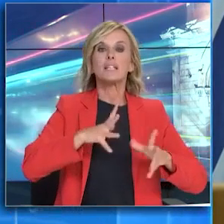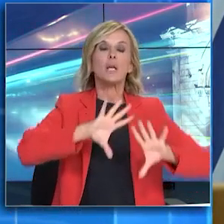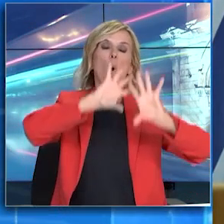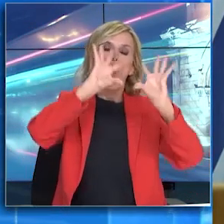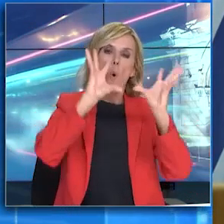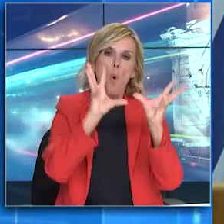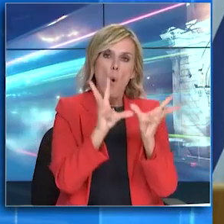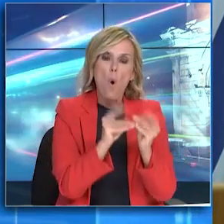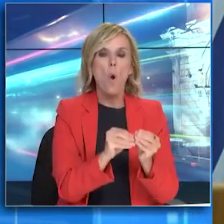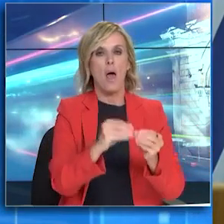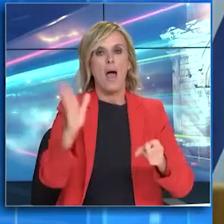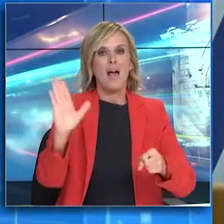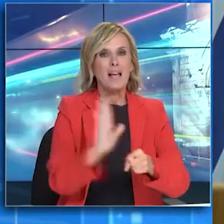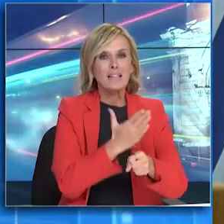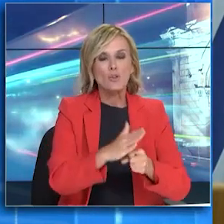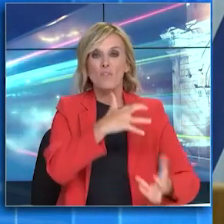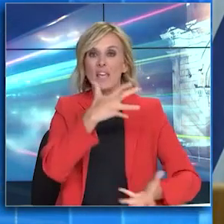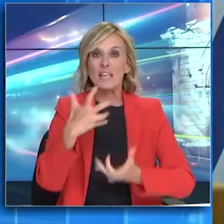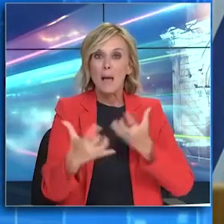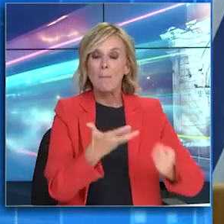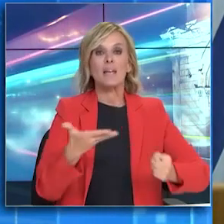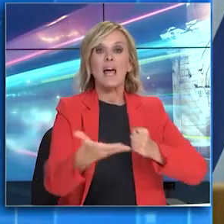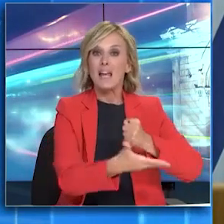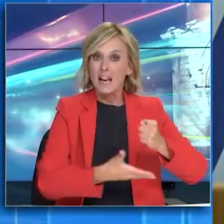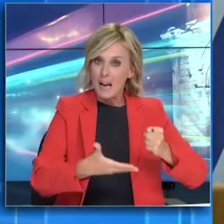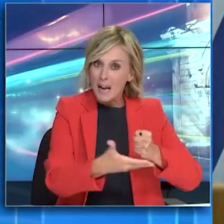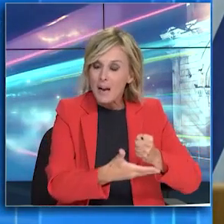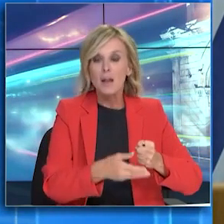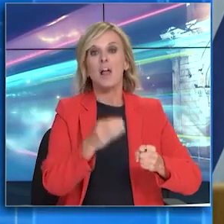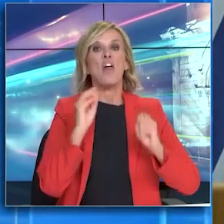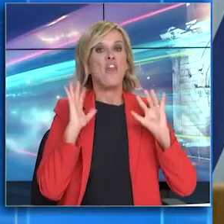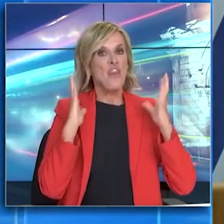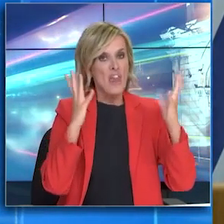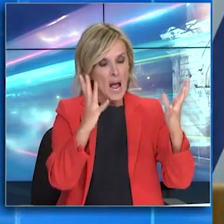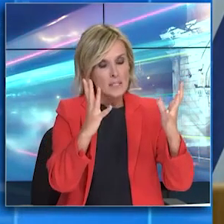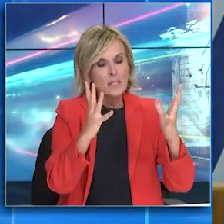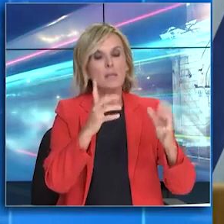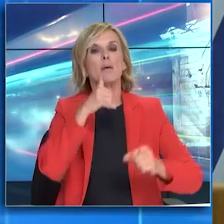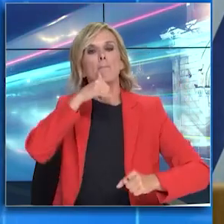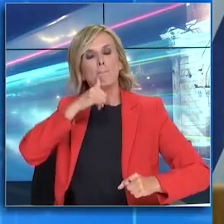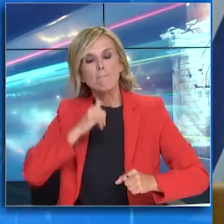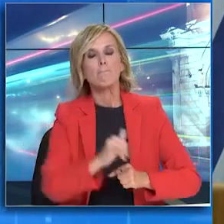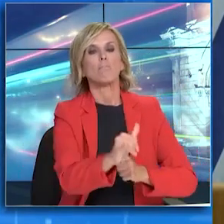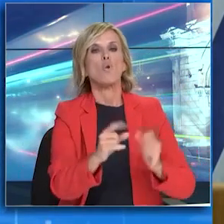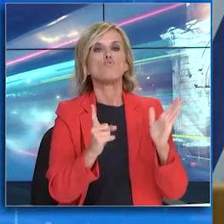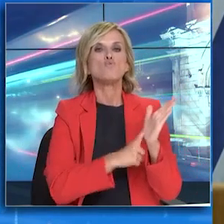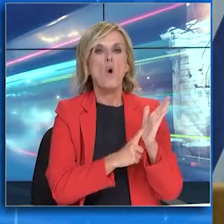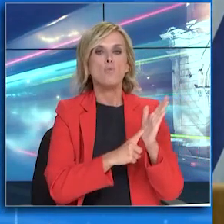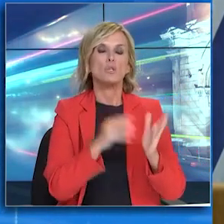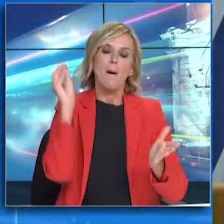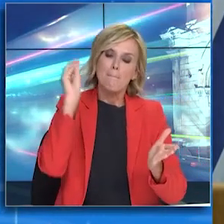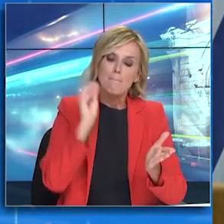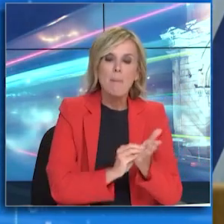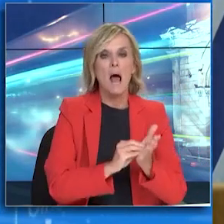επαναλαμβάνω, όλες οι καμένες εκτάσεις θα κριθούν αναδασωτές, όπως άλλωστε προβλέπει και το Σύνταγμα. Αυτή τη